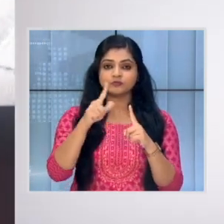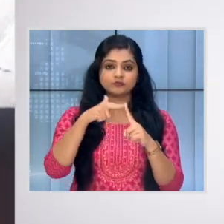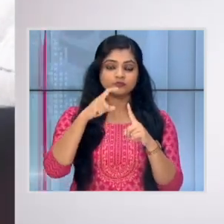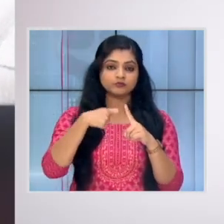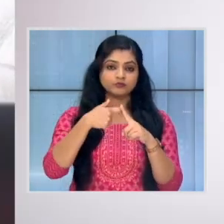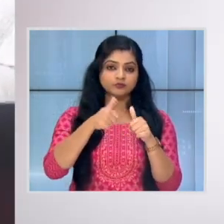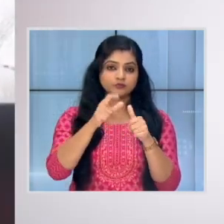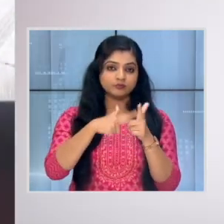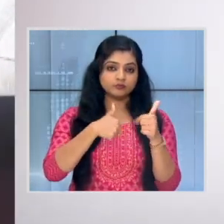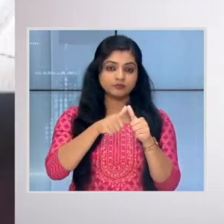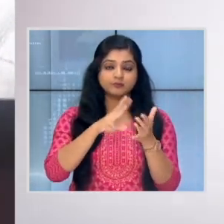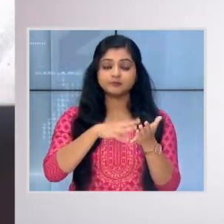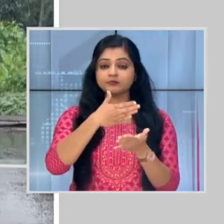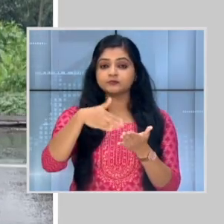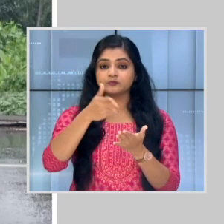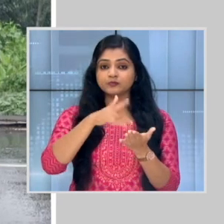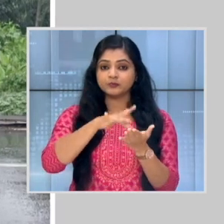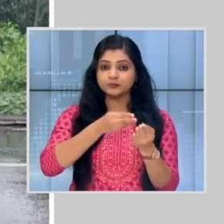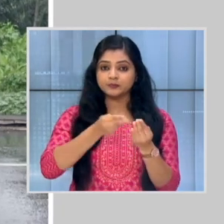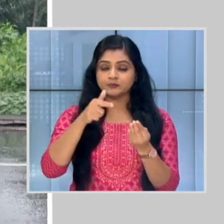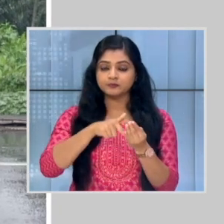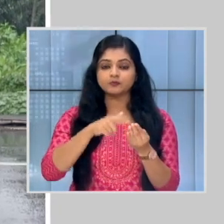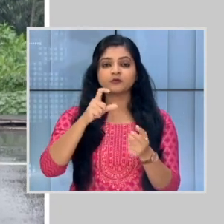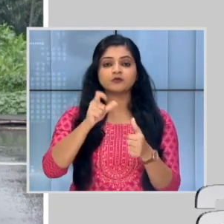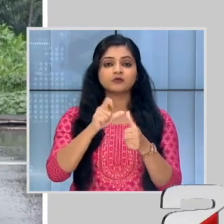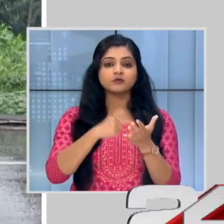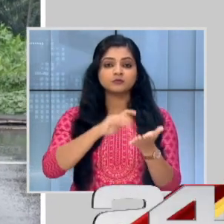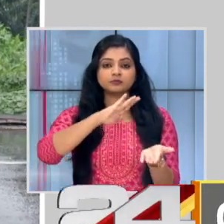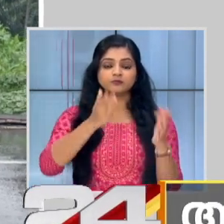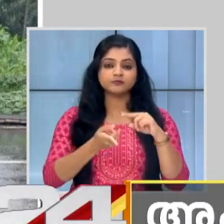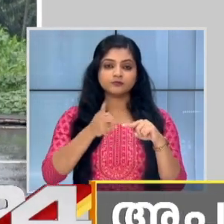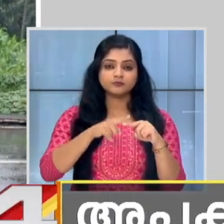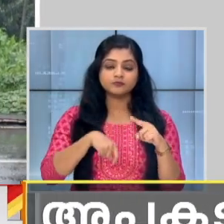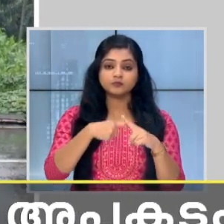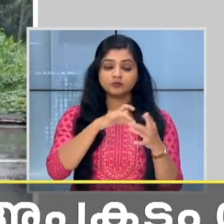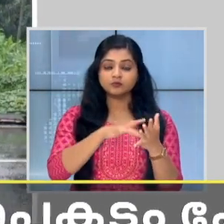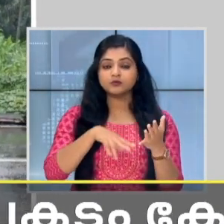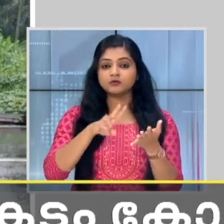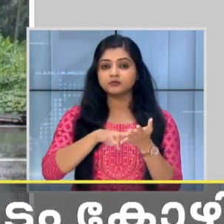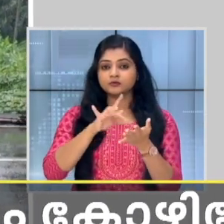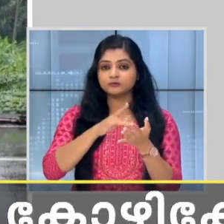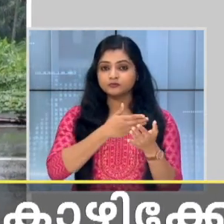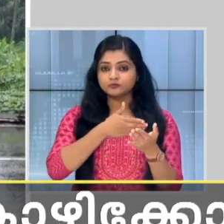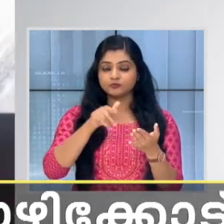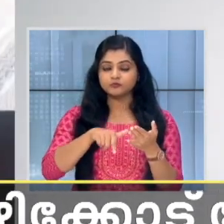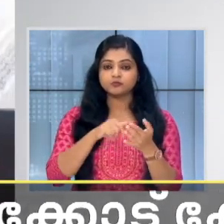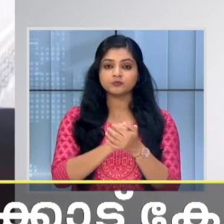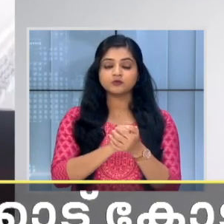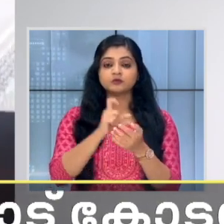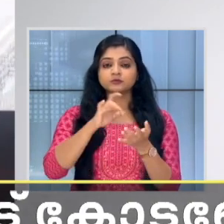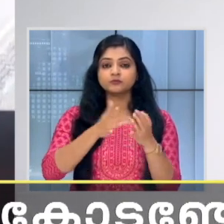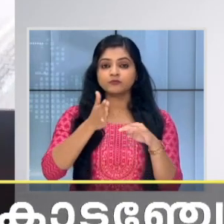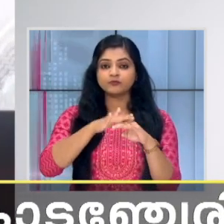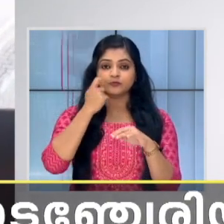അടിമണ്ണ് ജംഗ്ഷനിലാണ് ഇത്തരത്തിൽ കാർ തലകീഴായി മറിഞ്ഞുള്ള അപകടം നടക്കുന്നത്. കോടഞ്ചേരിയിൽ നിന്ന് നെല്ലിപ്പൊയിലേക്ക് പോവുകയായിരുന്ന ചെമ്പുകടവ്